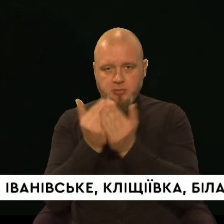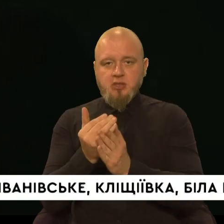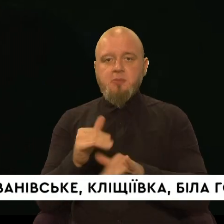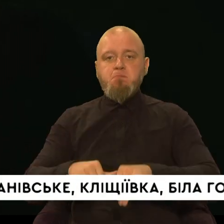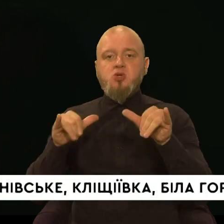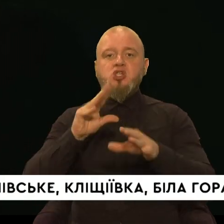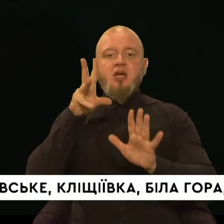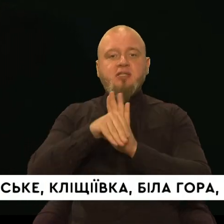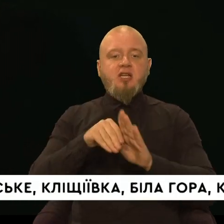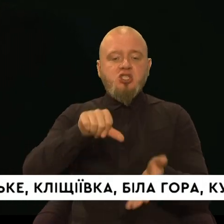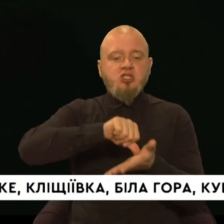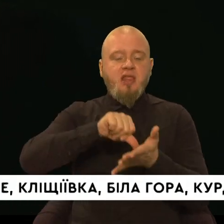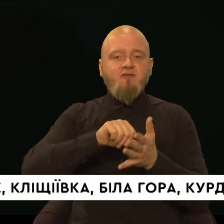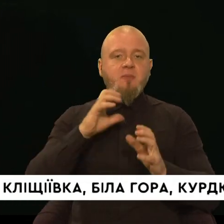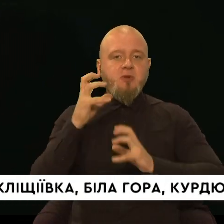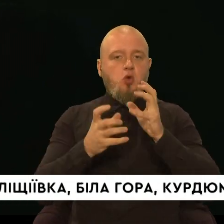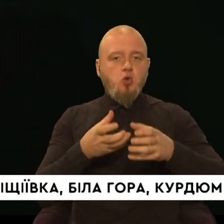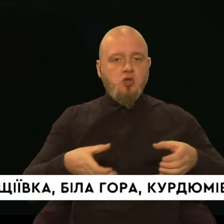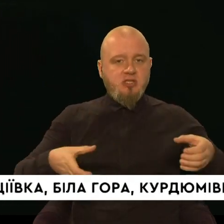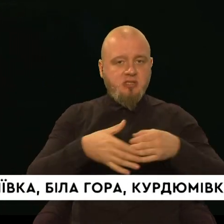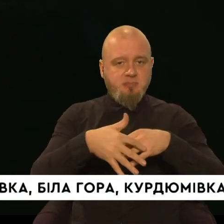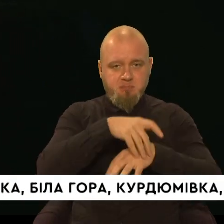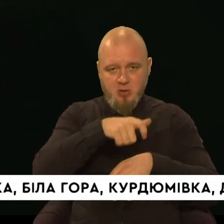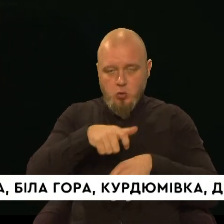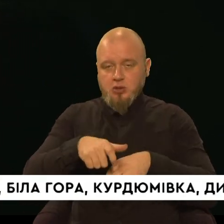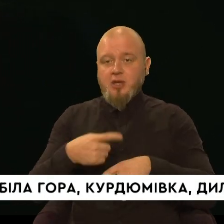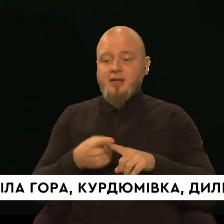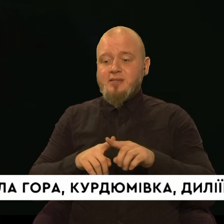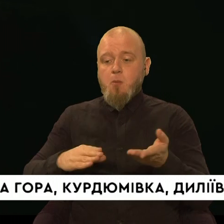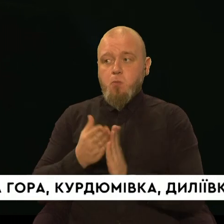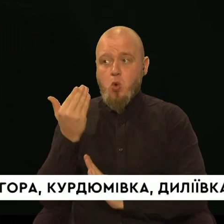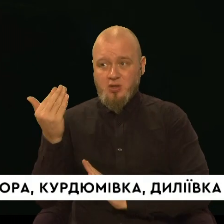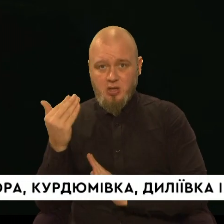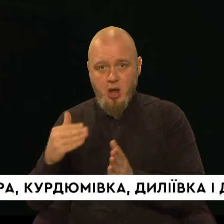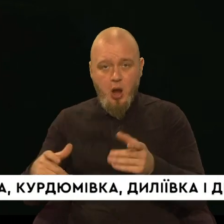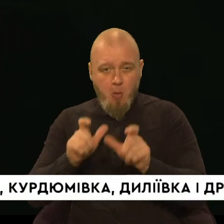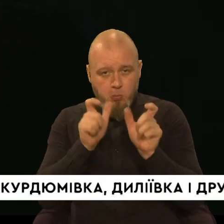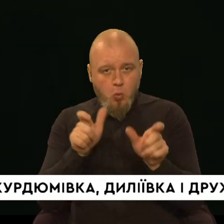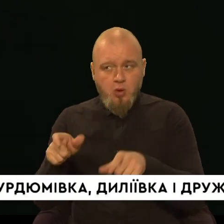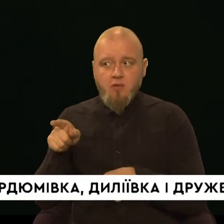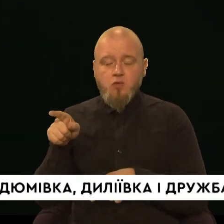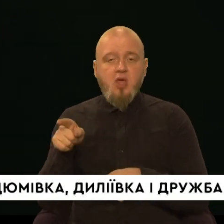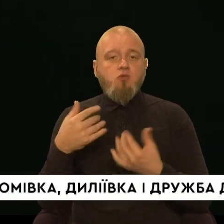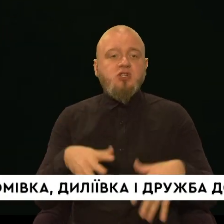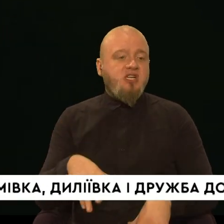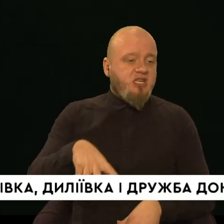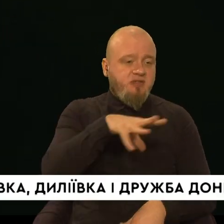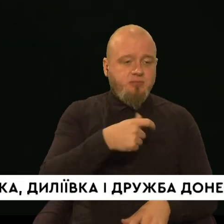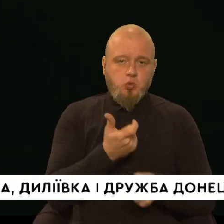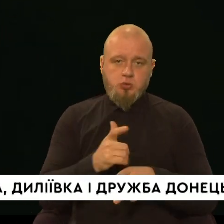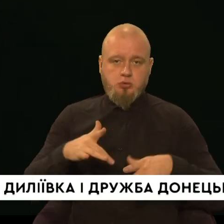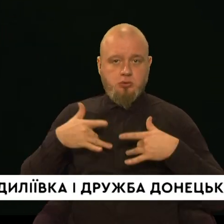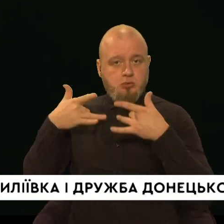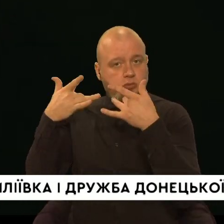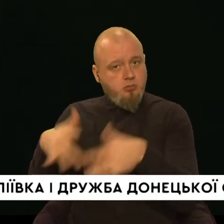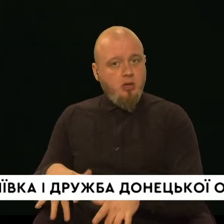членів міжнародної спільноти. І ця політика блокування, вона вже всім дуже набридла. І,